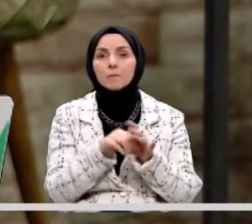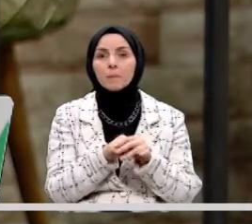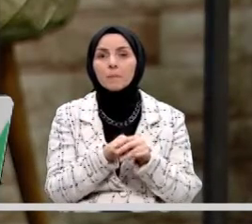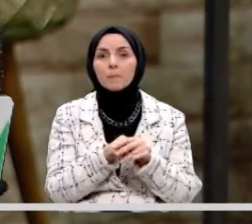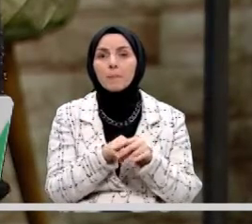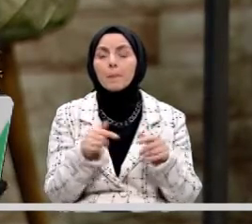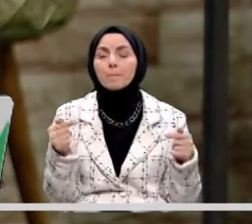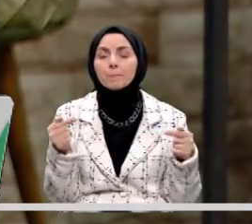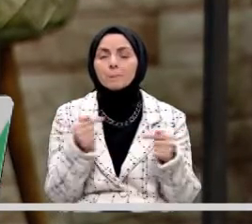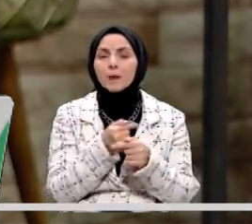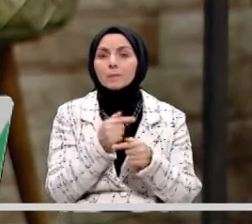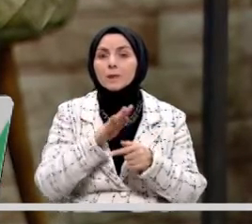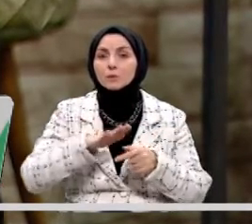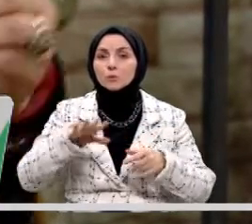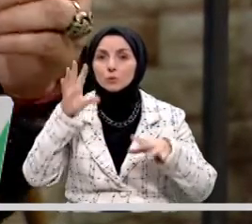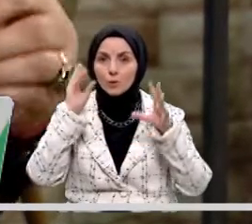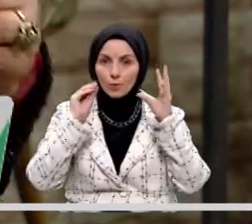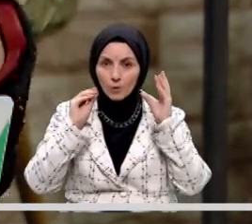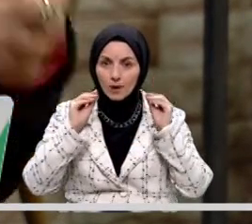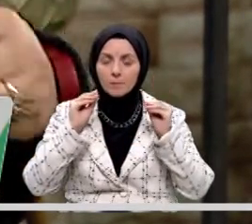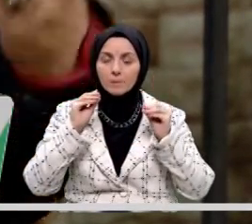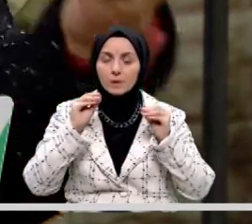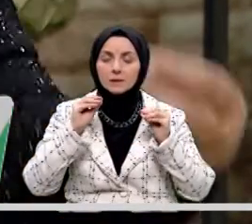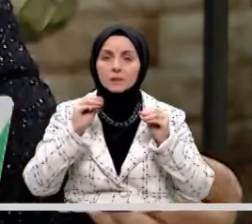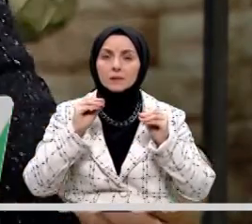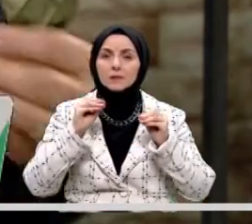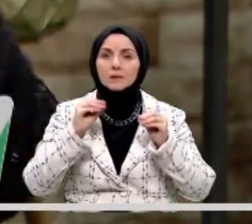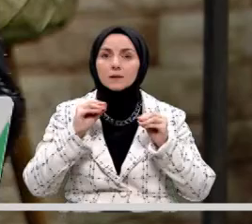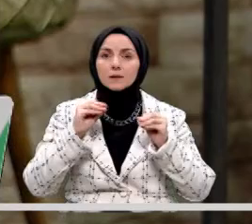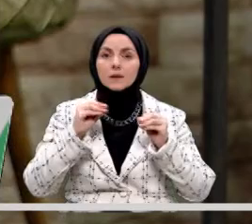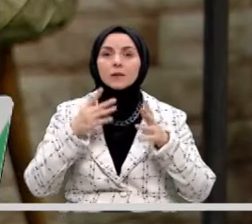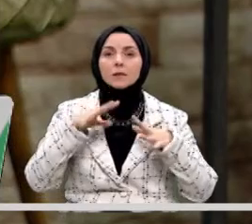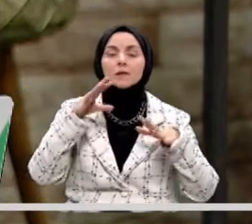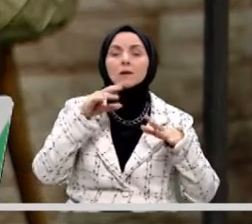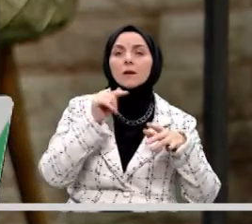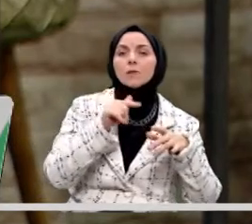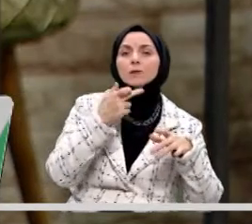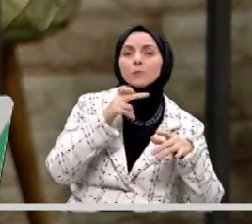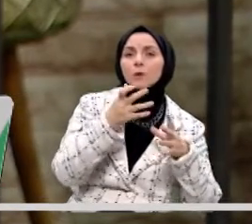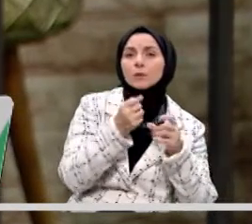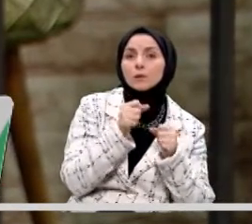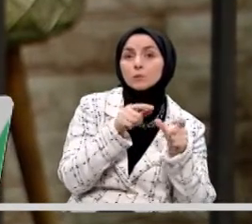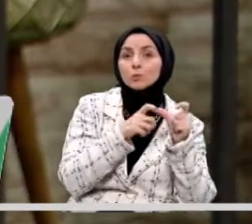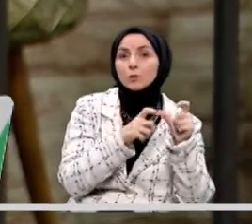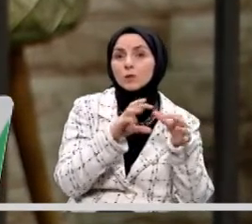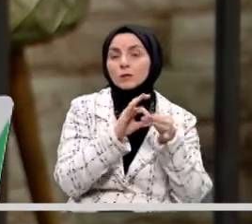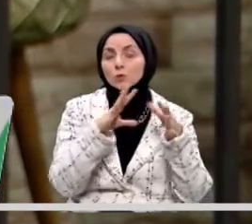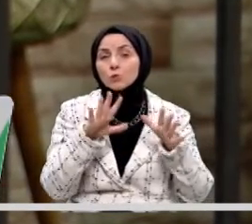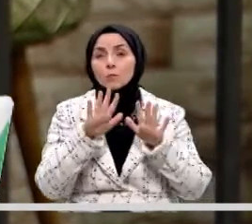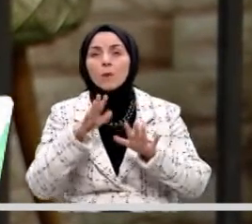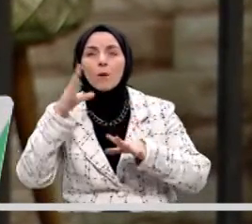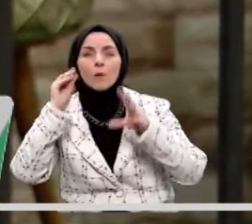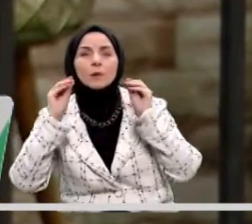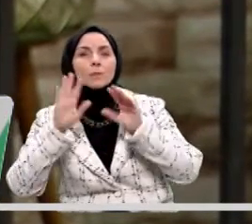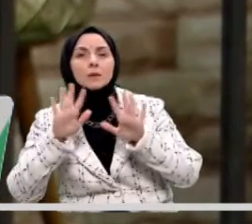Tam tersi çocuk öğrenmeyi yani öğrendiklerinde İyiyim öğrenmediklerim diye kötüyüm öğrenmeyi teşvik ediyoruz burada